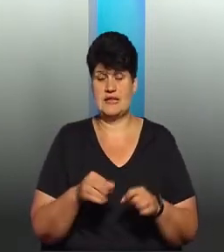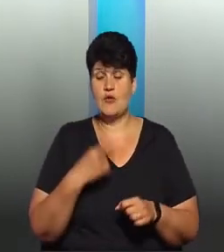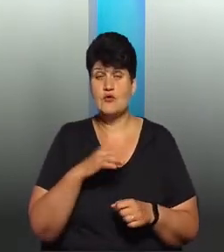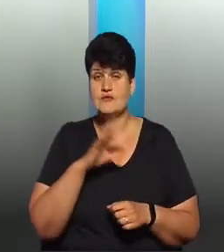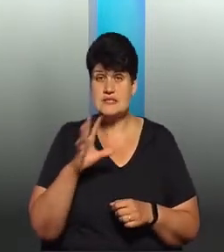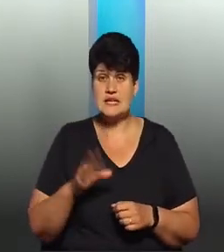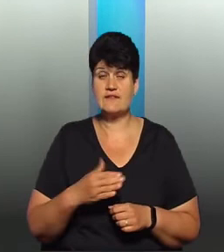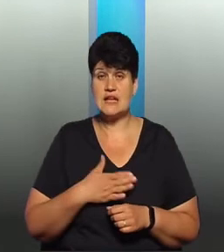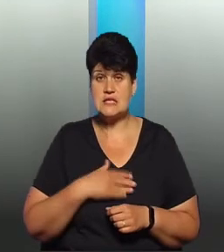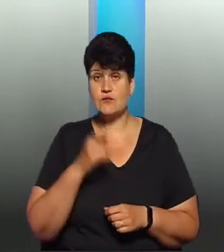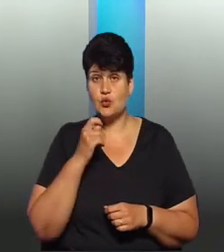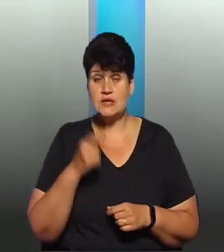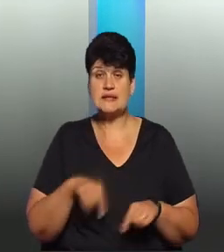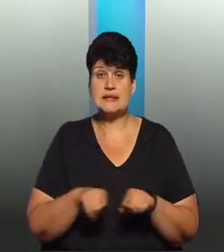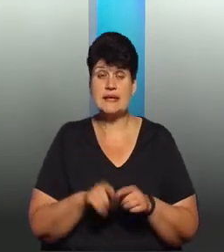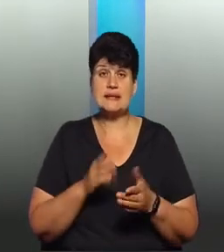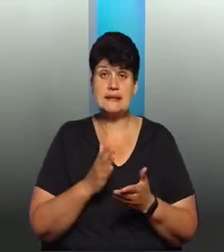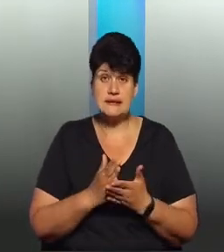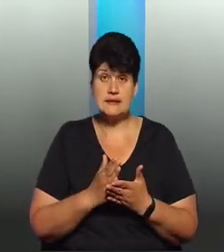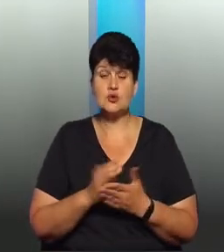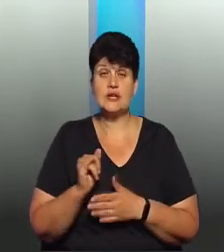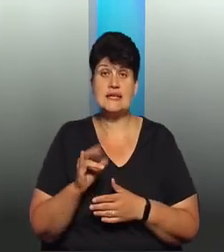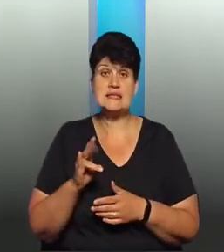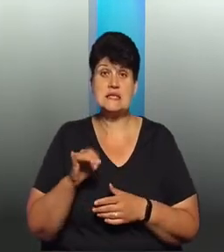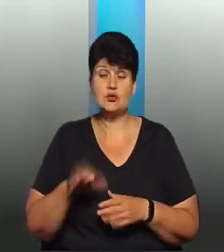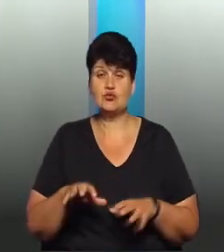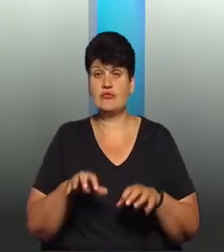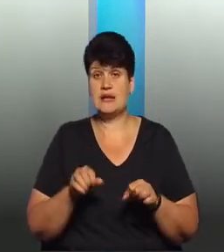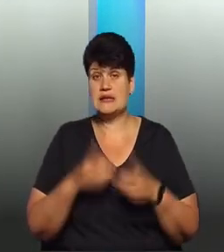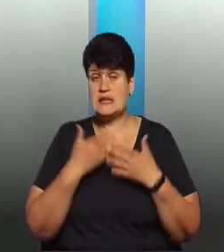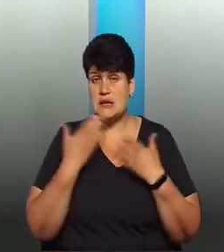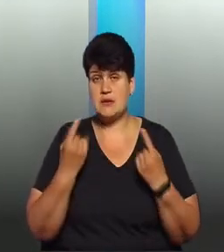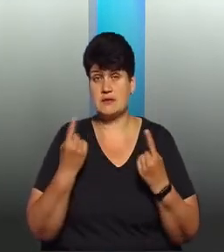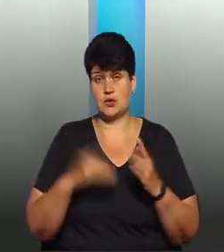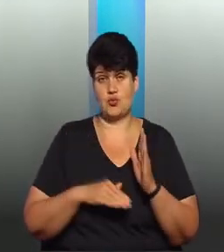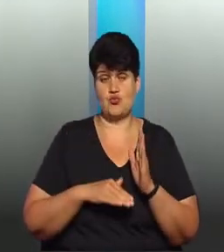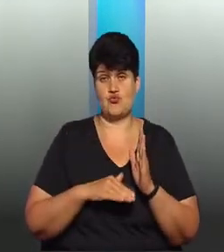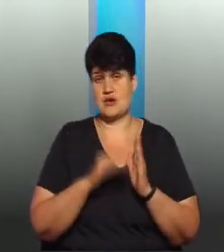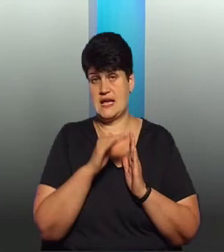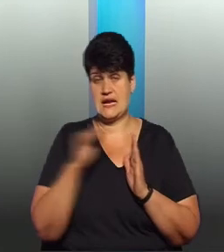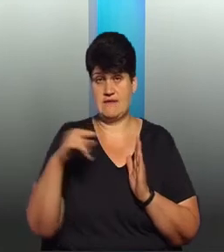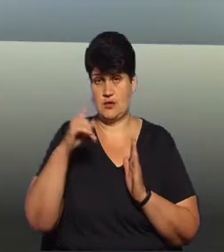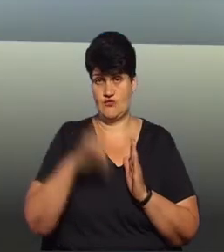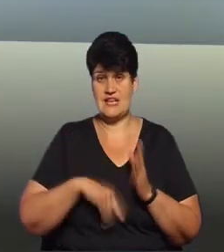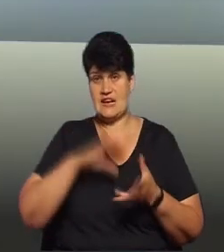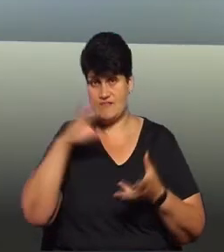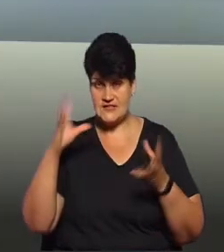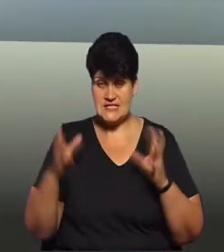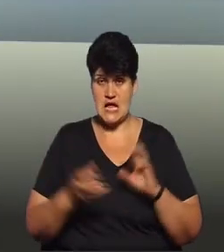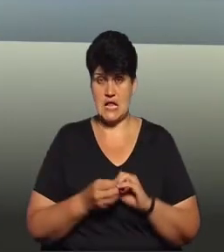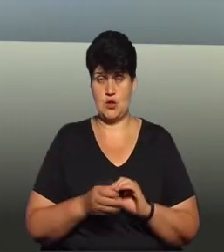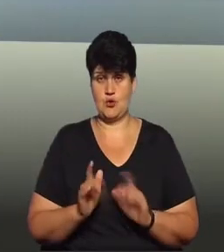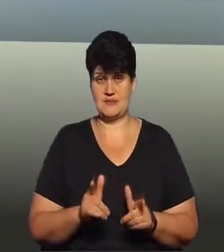є, що люди... До інституту влади просто немає високого рівня довіри до інституту влади загалом. Ось що я маю на увазі. Згідний, добре. Пане